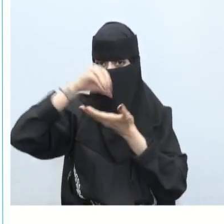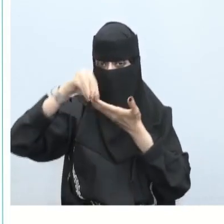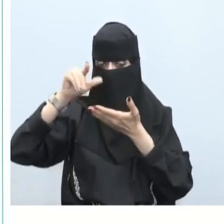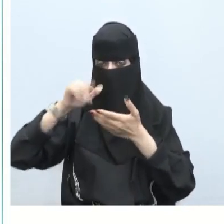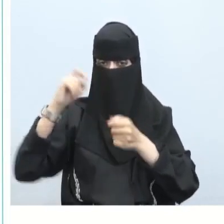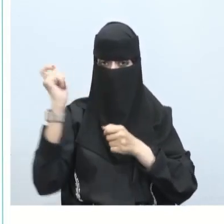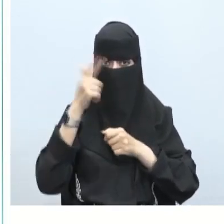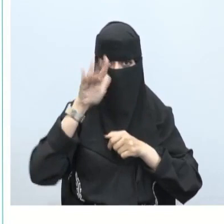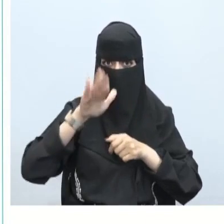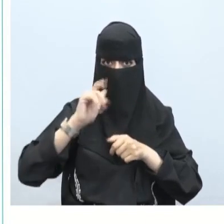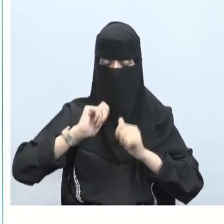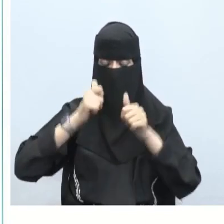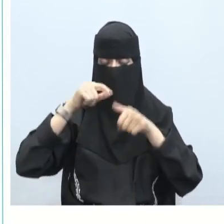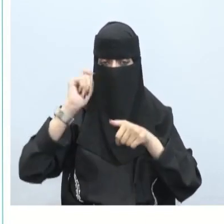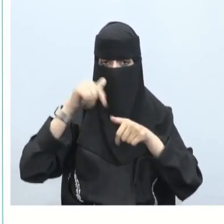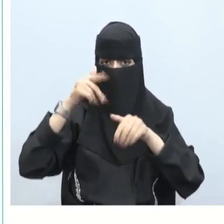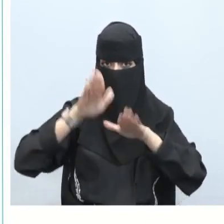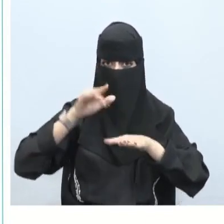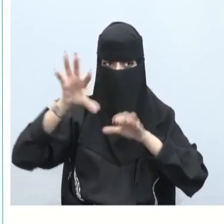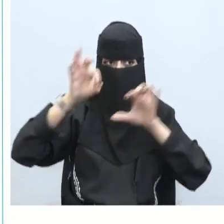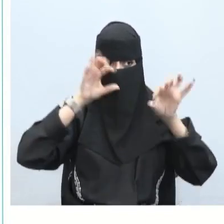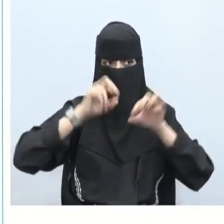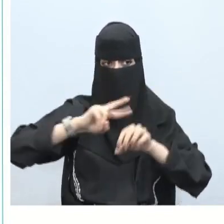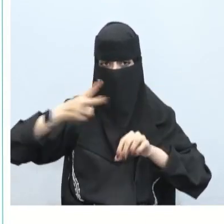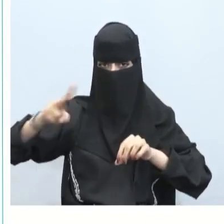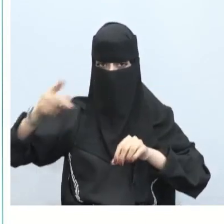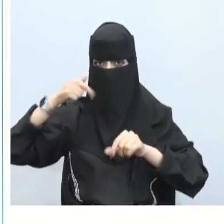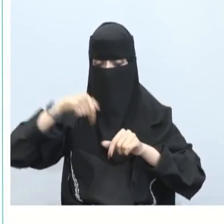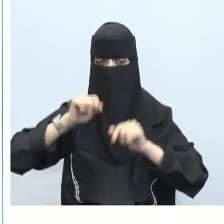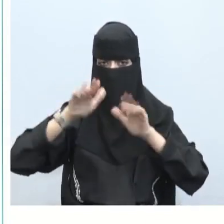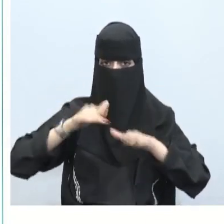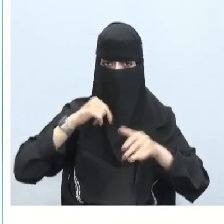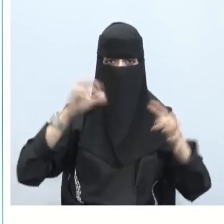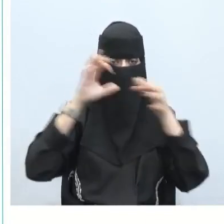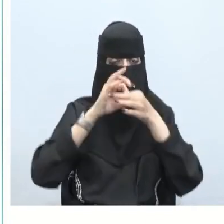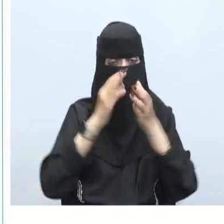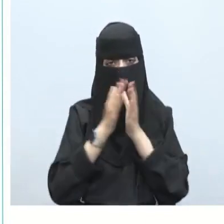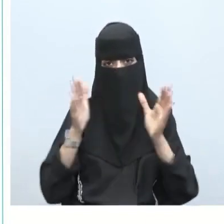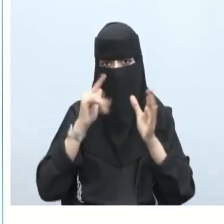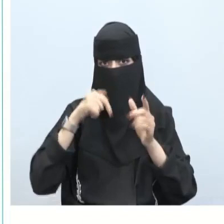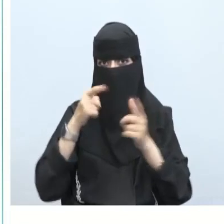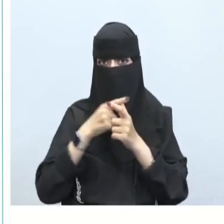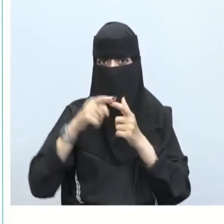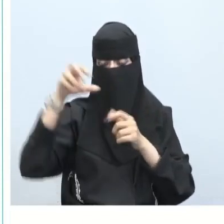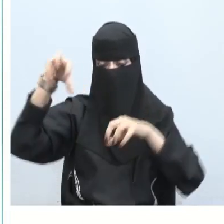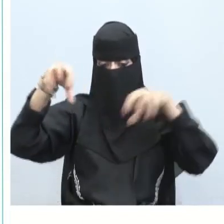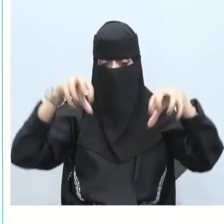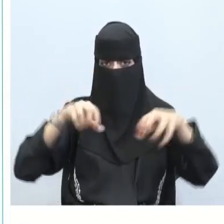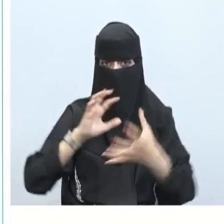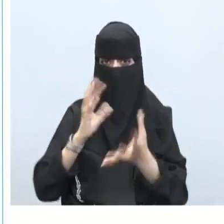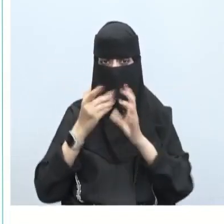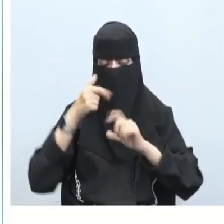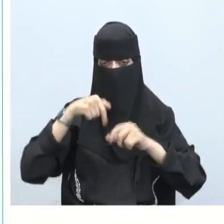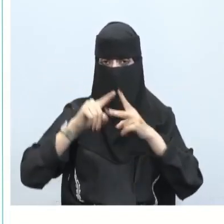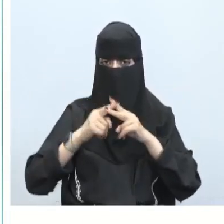بشكل اسرع واصبحت خيارات متعدده واصبح هنالك ترابط كبير بين الدول العالم بين